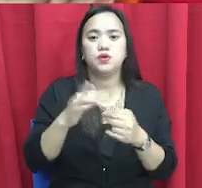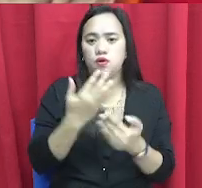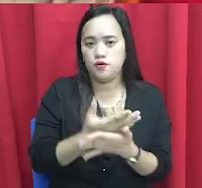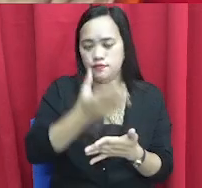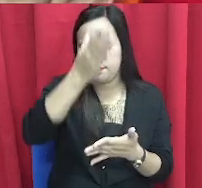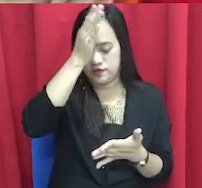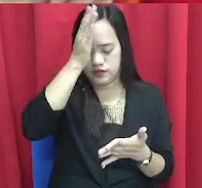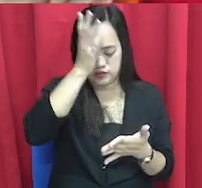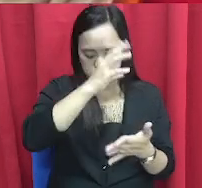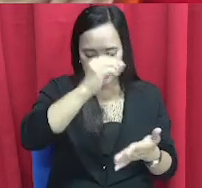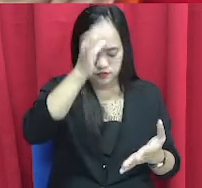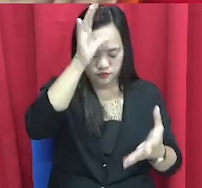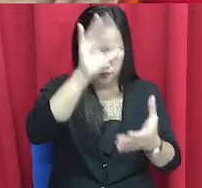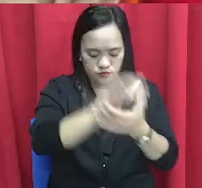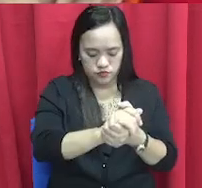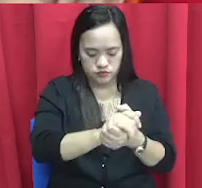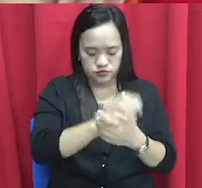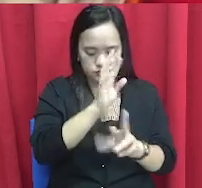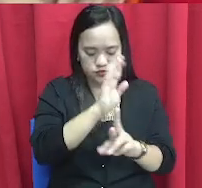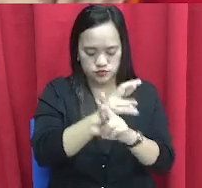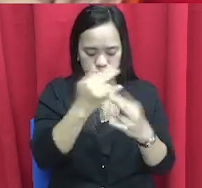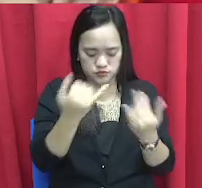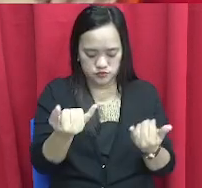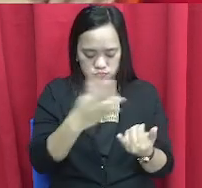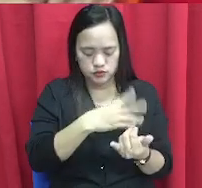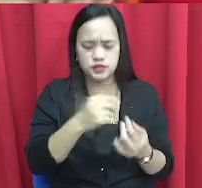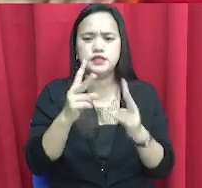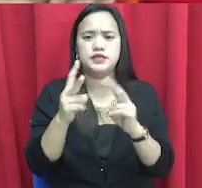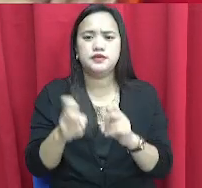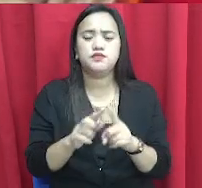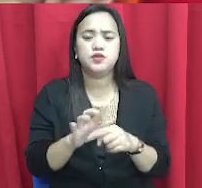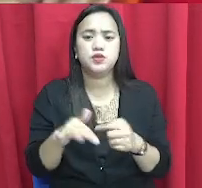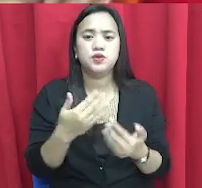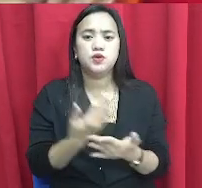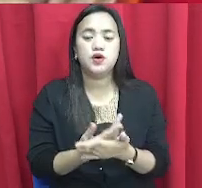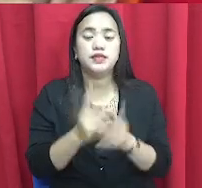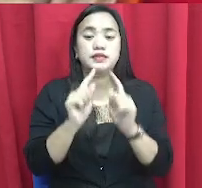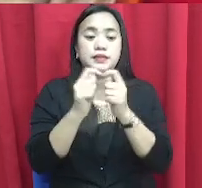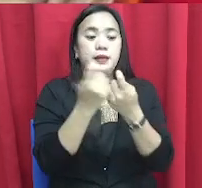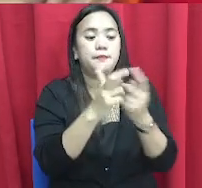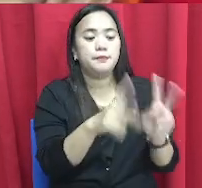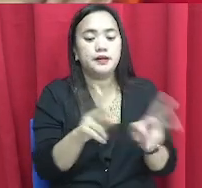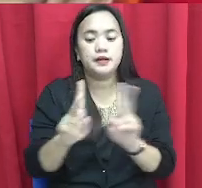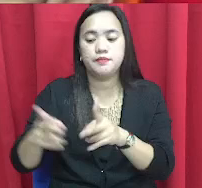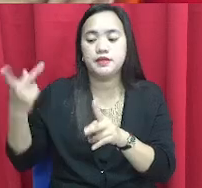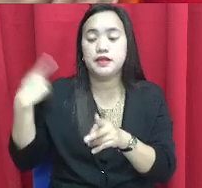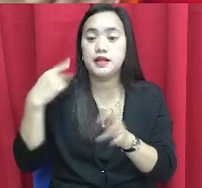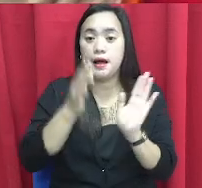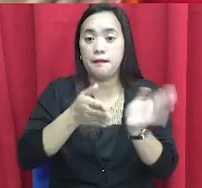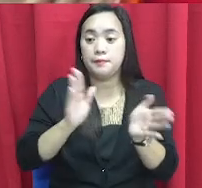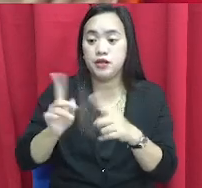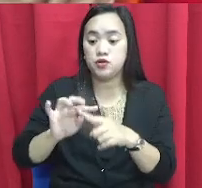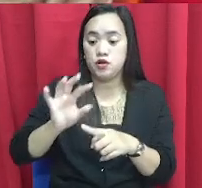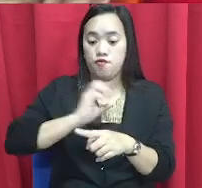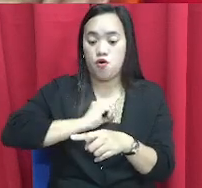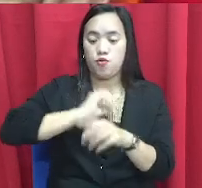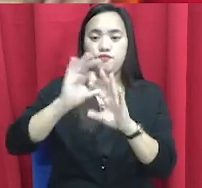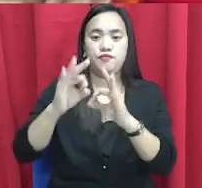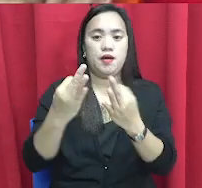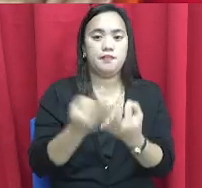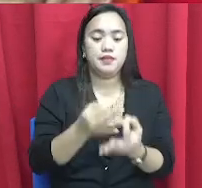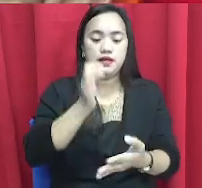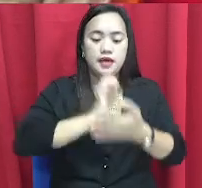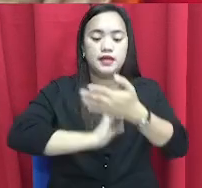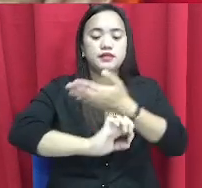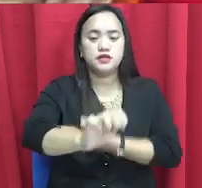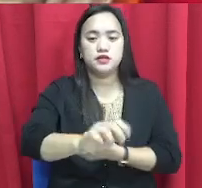and husbands po diyan at maging sa mga team prep na nagpaplano ng magpamilya m papasok sa